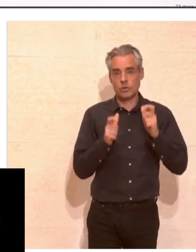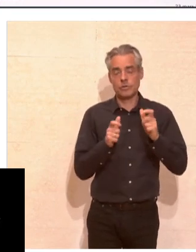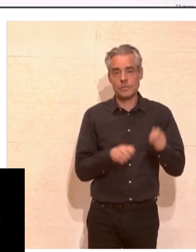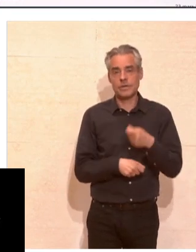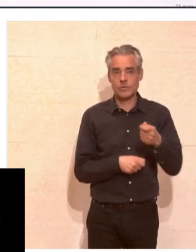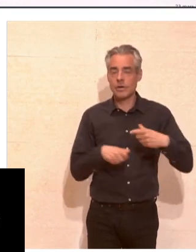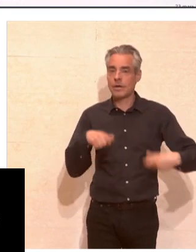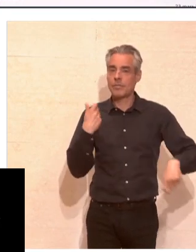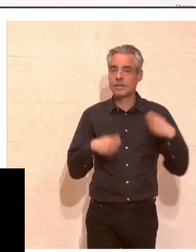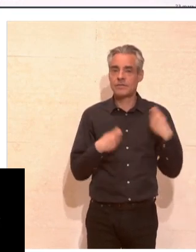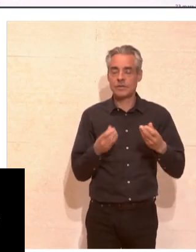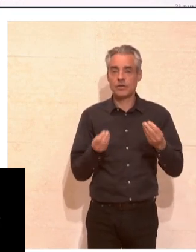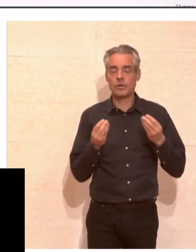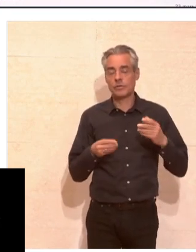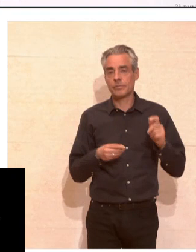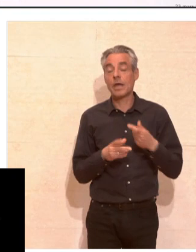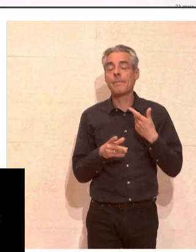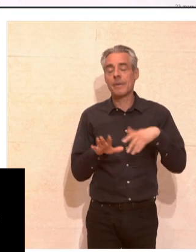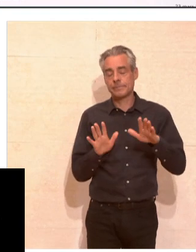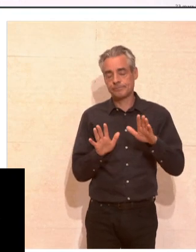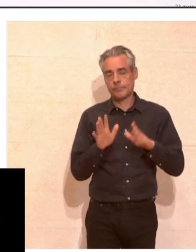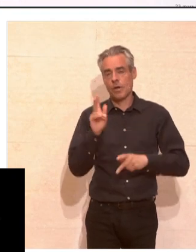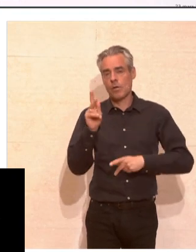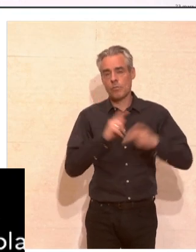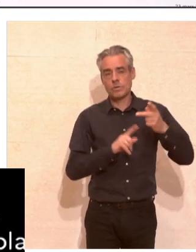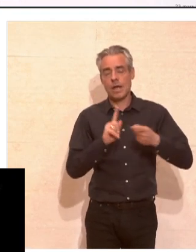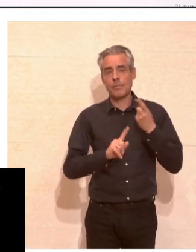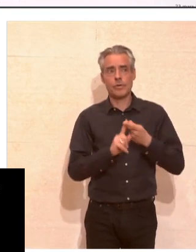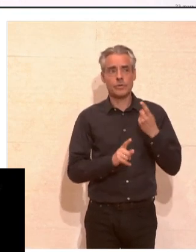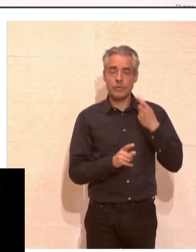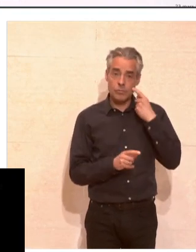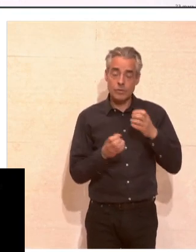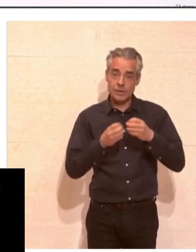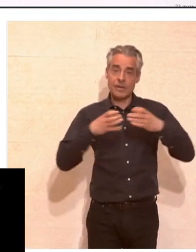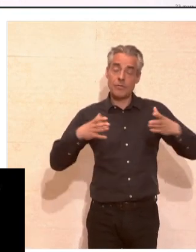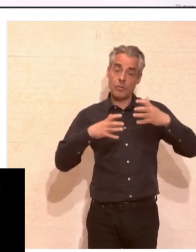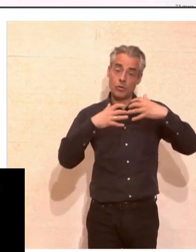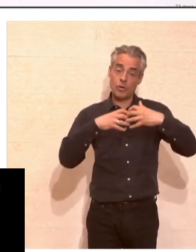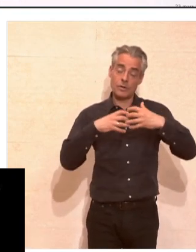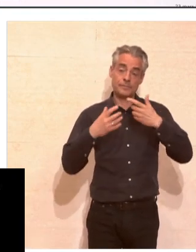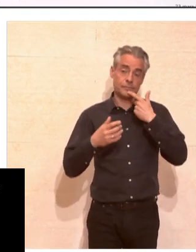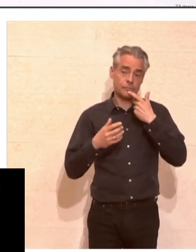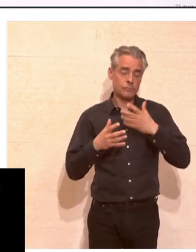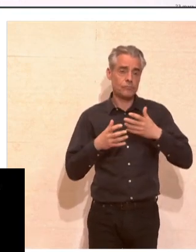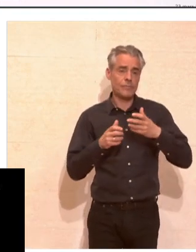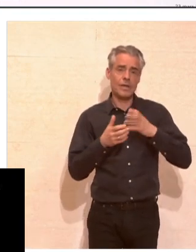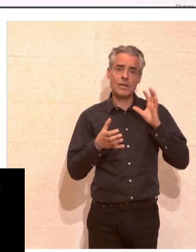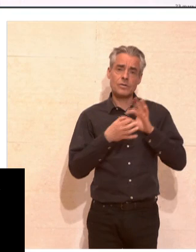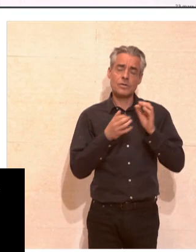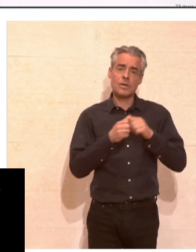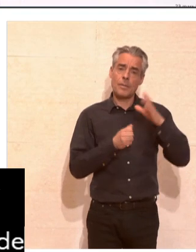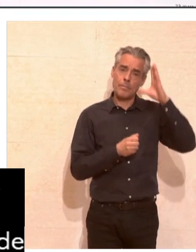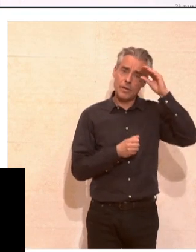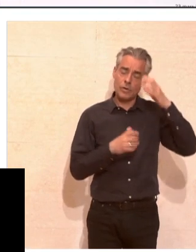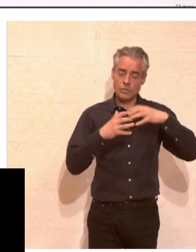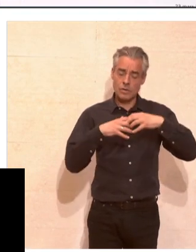de plasticité qui lui sont liés au sommeil, mais c'est beaucoup plus important, on a parlé de cette période de développement, donc les ondes lentes sont très associées à la